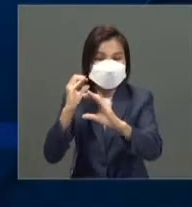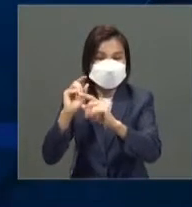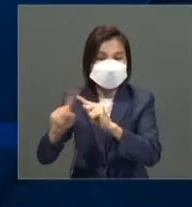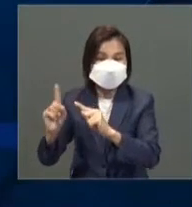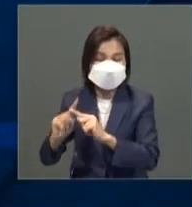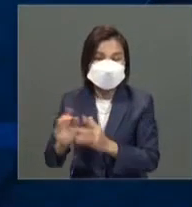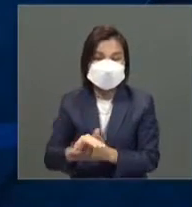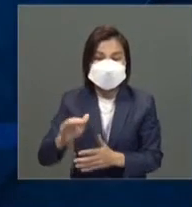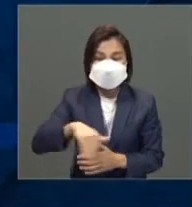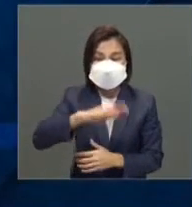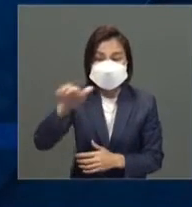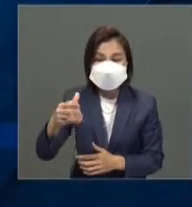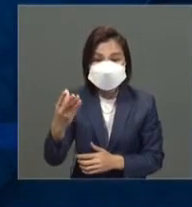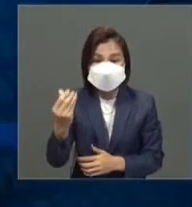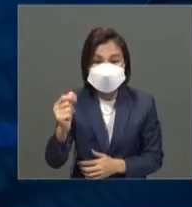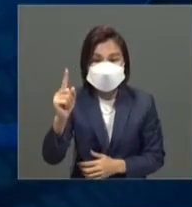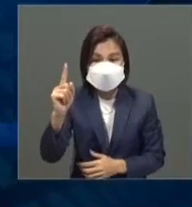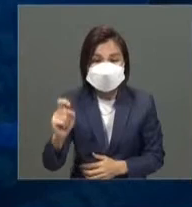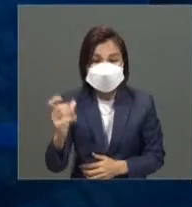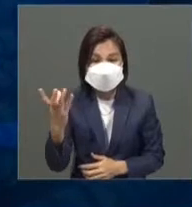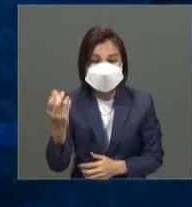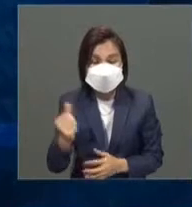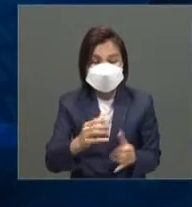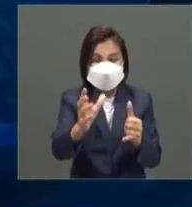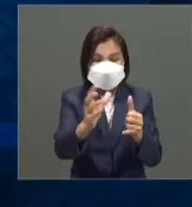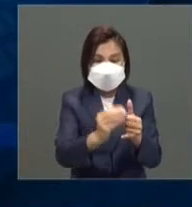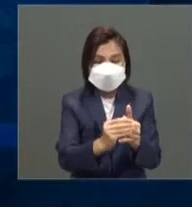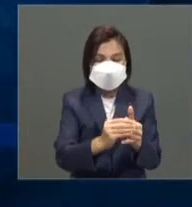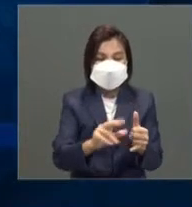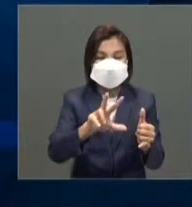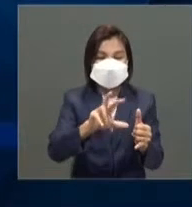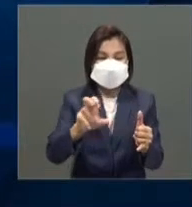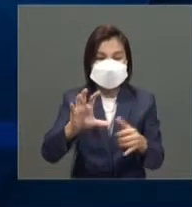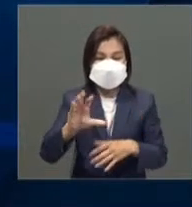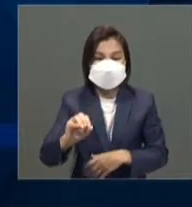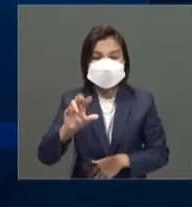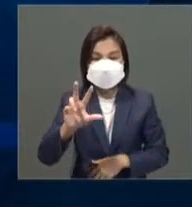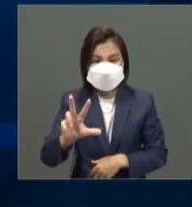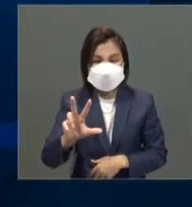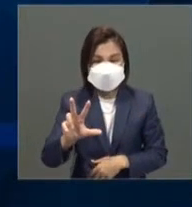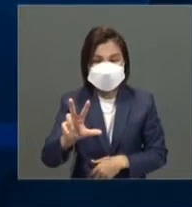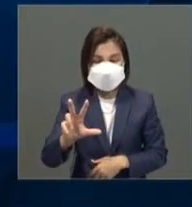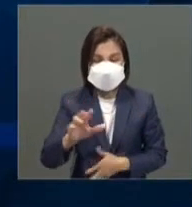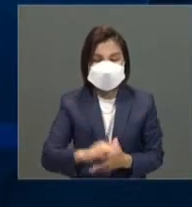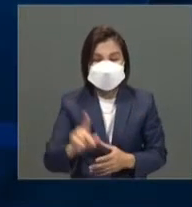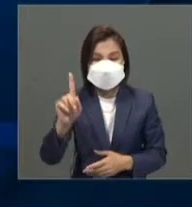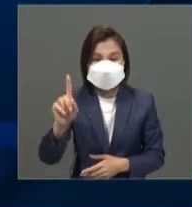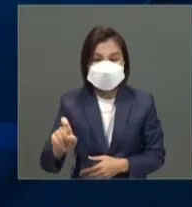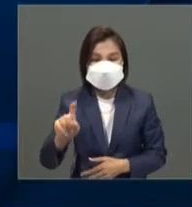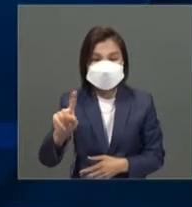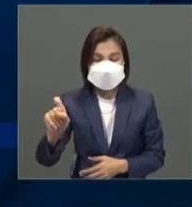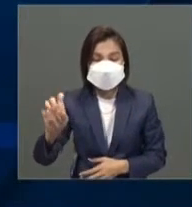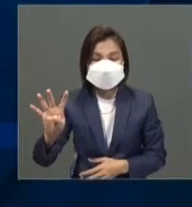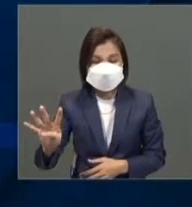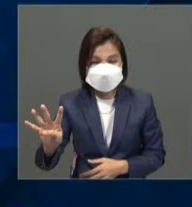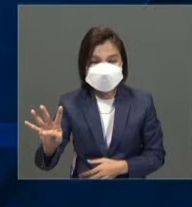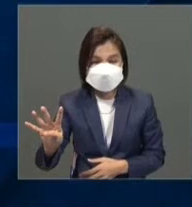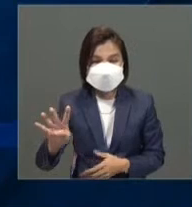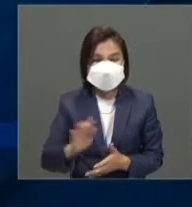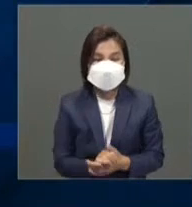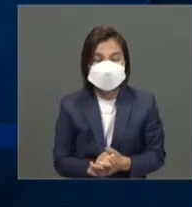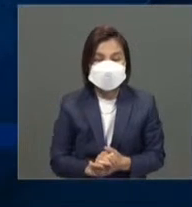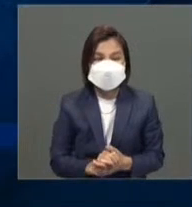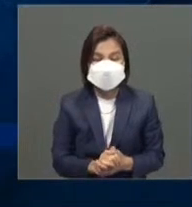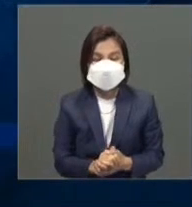แล้วเสียชีวิตเท่าไหร่พบว่าติดเชื้อไป353รายนะครับเสียชีวิตไป104รายนะครับ